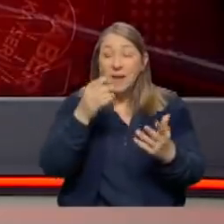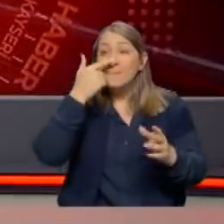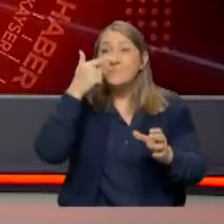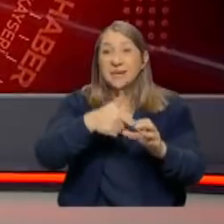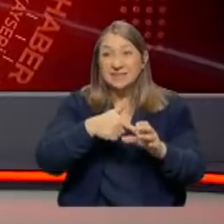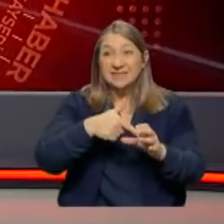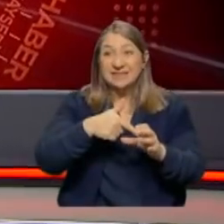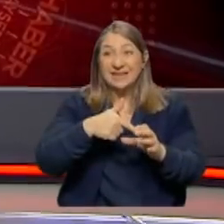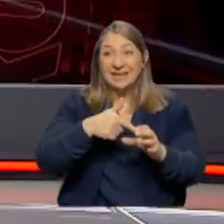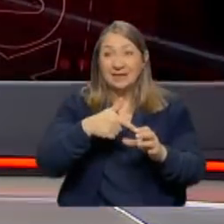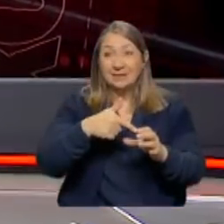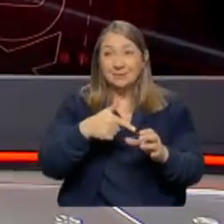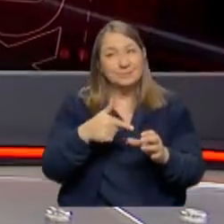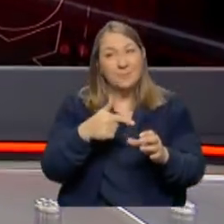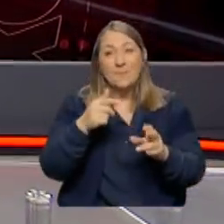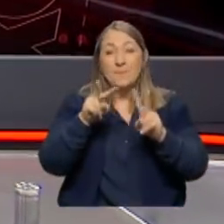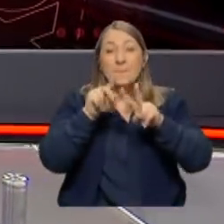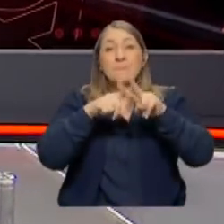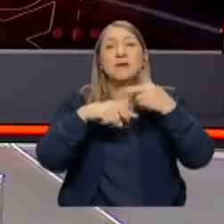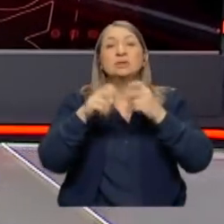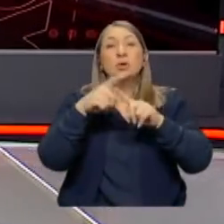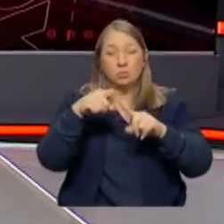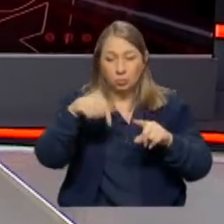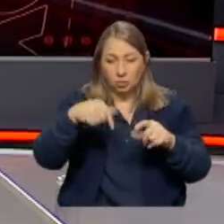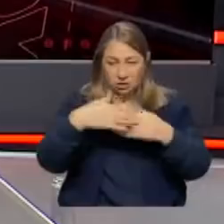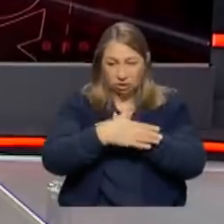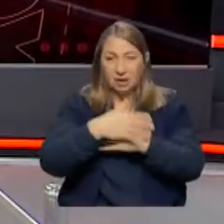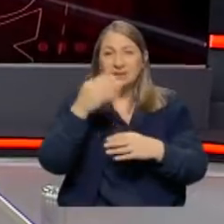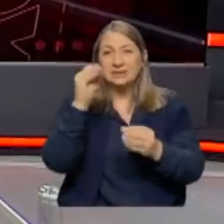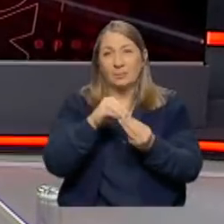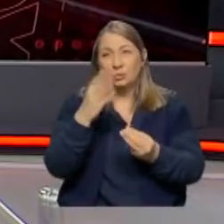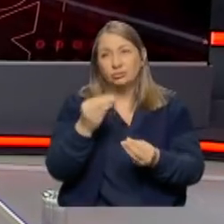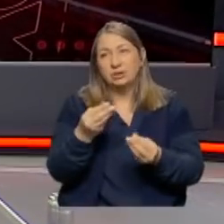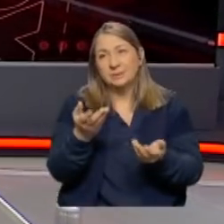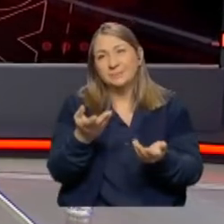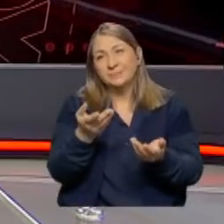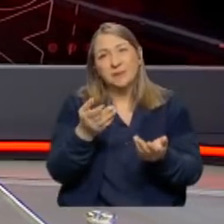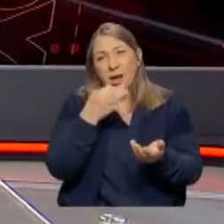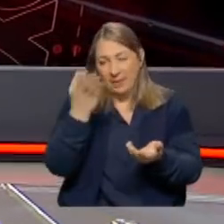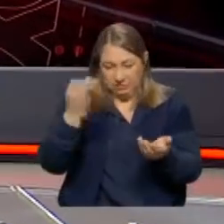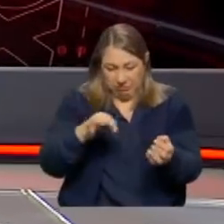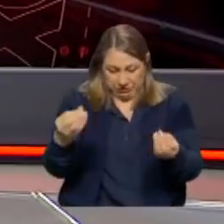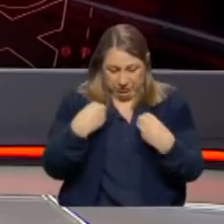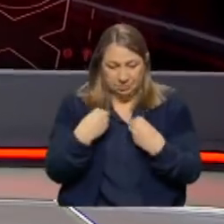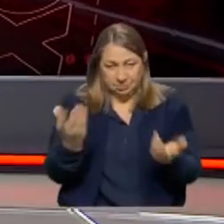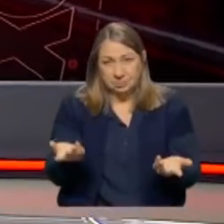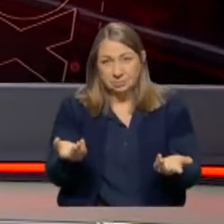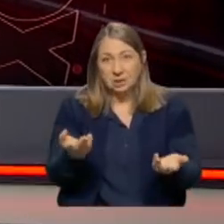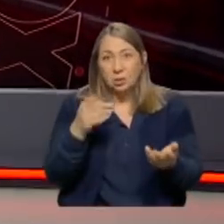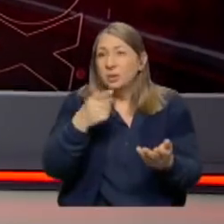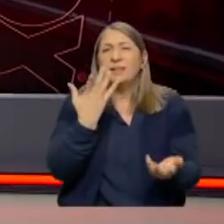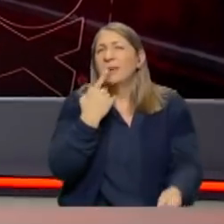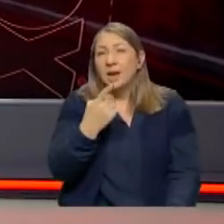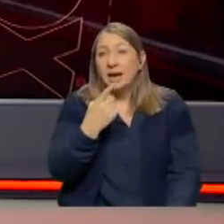akaryakıta, mazota zam var bugün. Yine böyle haberi geldi. Bu ne